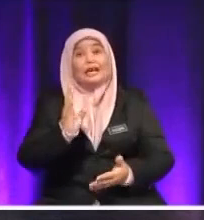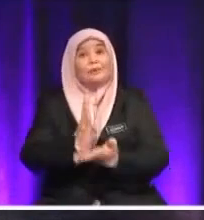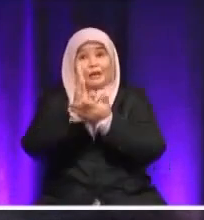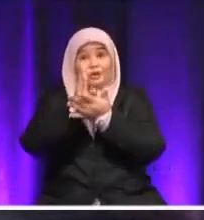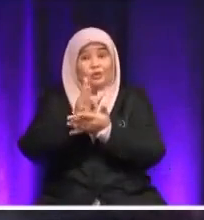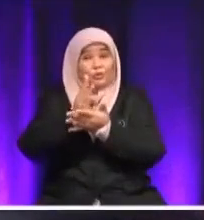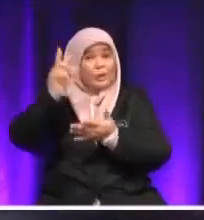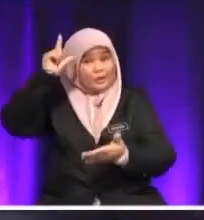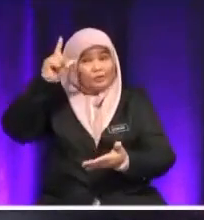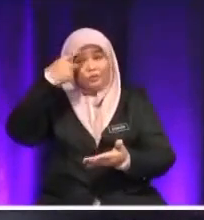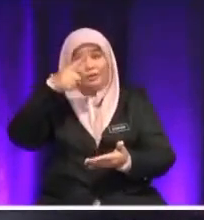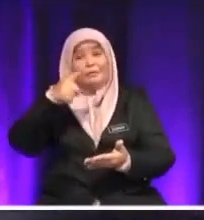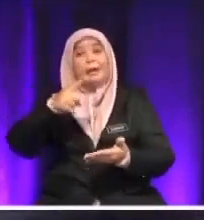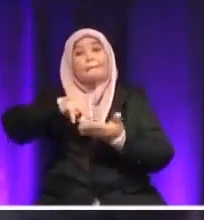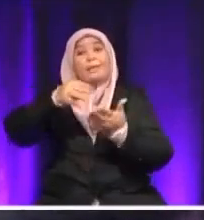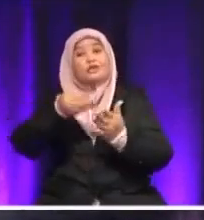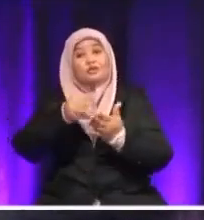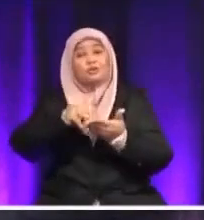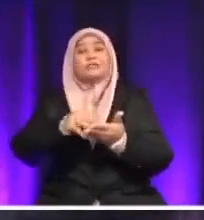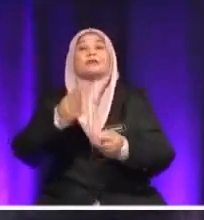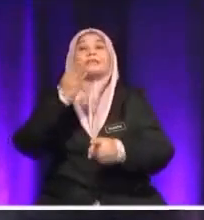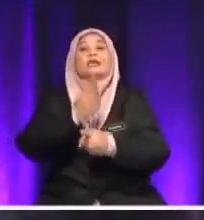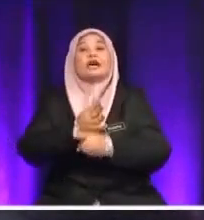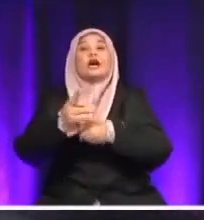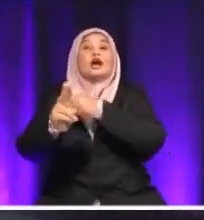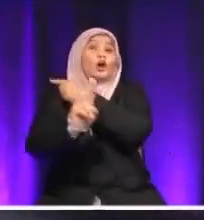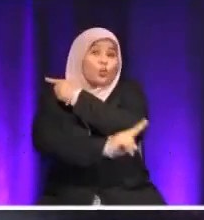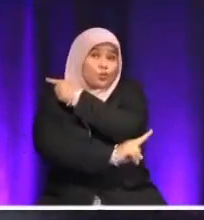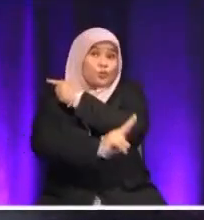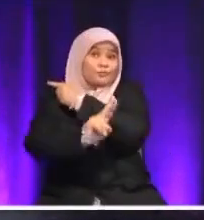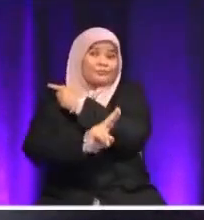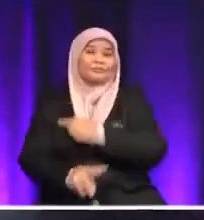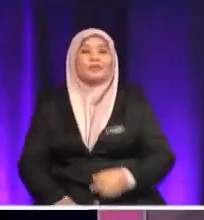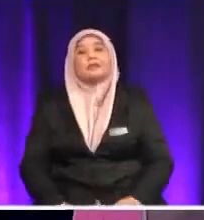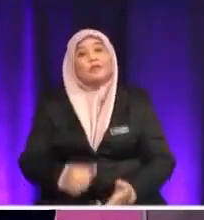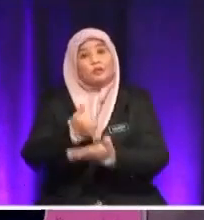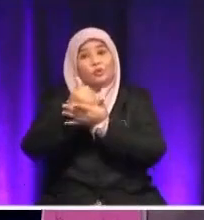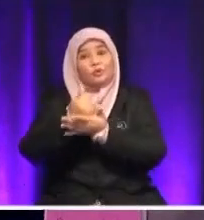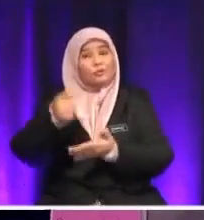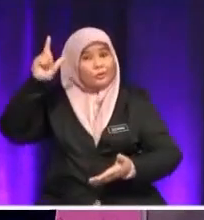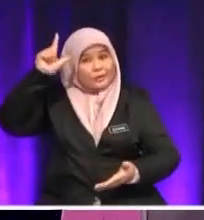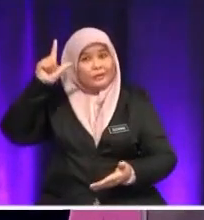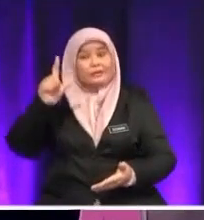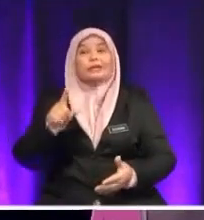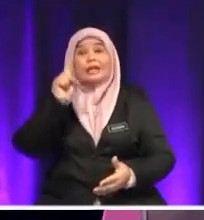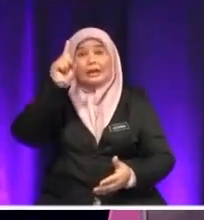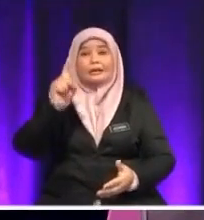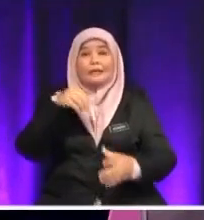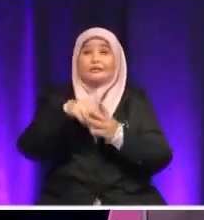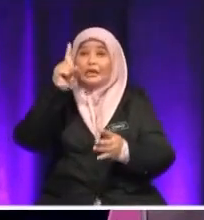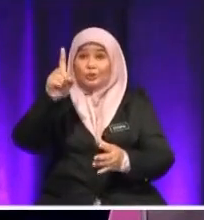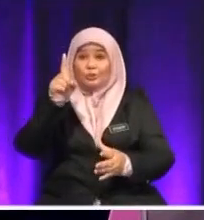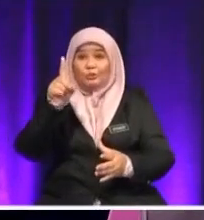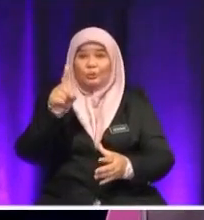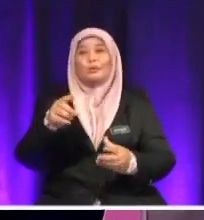Hakim untuk mendapatkan maksud sebenar hudud. Okey. Jadi saya minta tolong Hakim dalam masa satu minit. Okey.